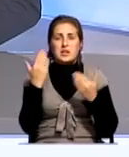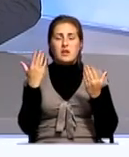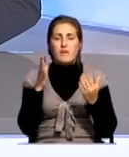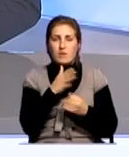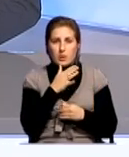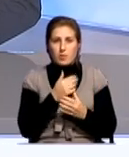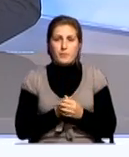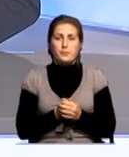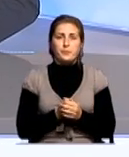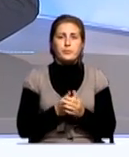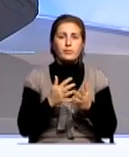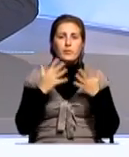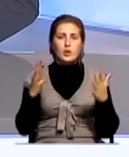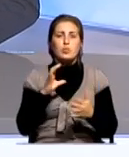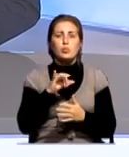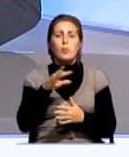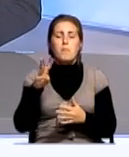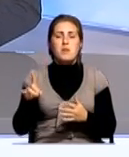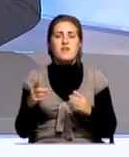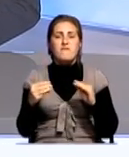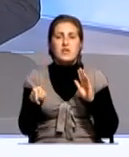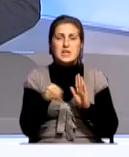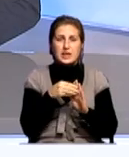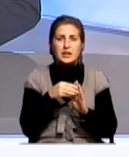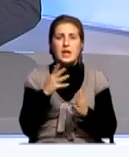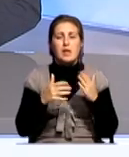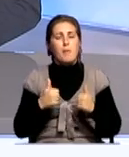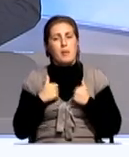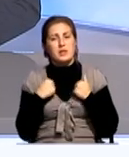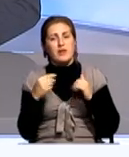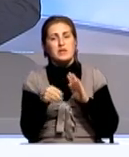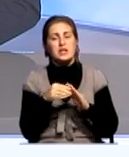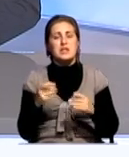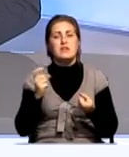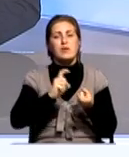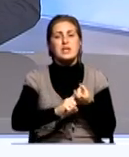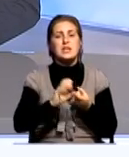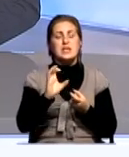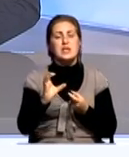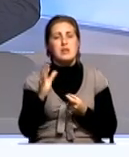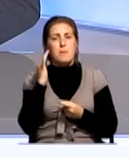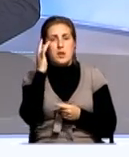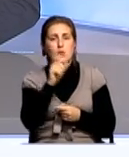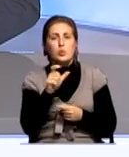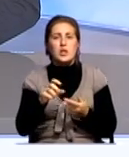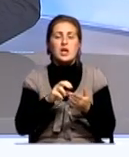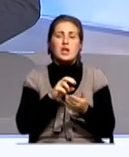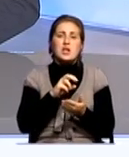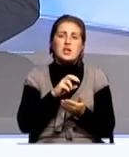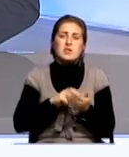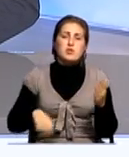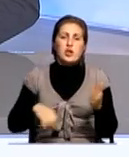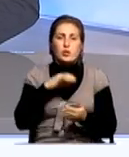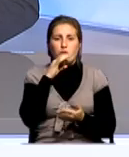время большие суммы взяток попыток взяток связа с намерением Люде избежать